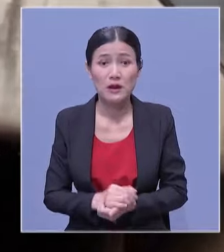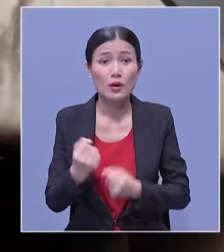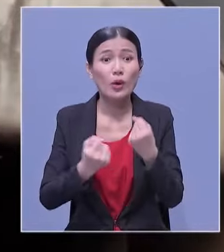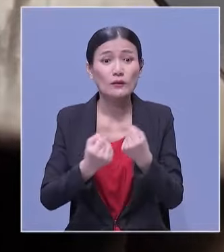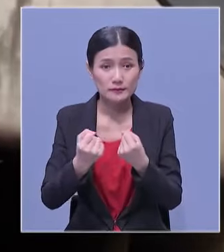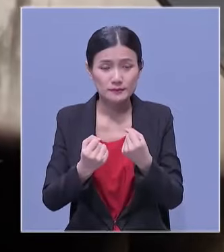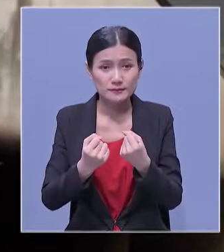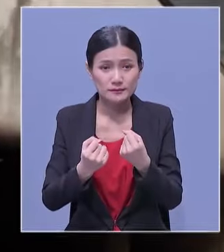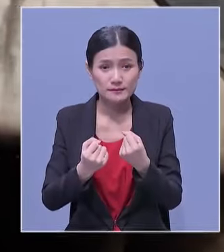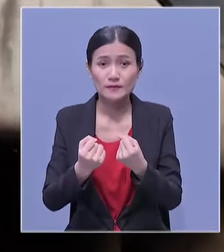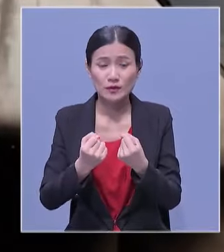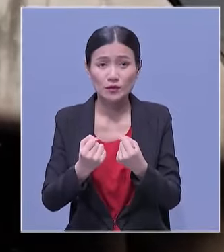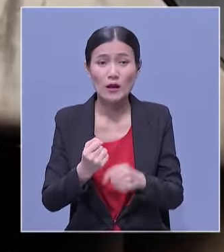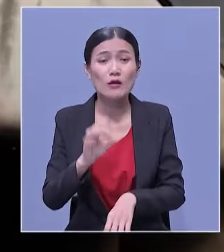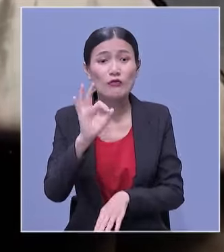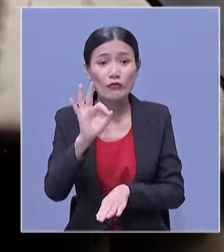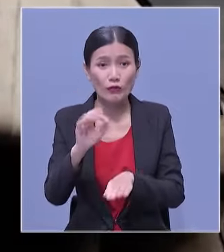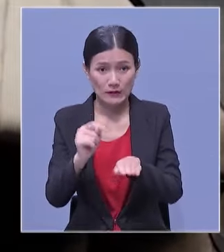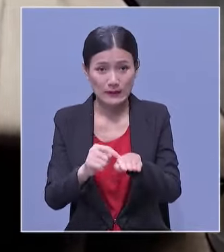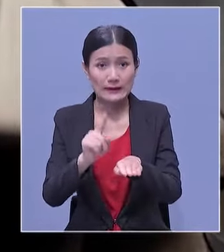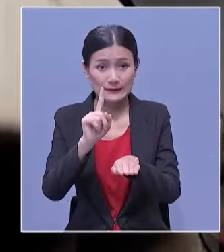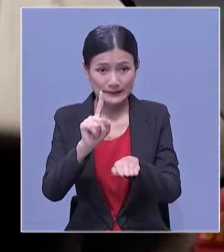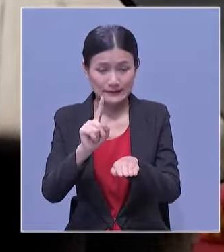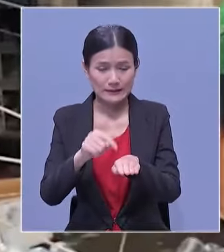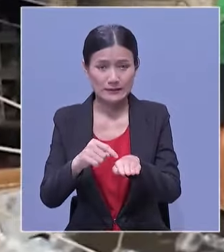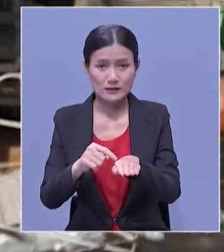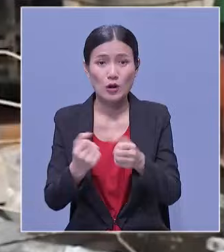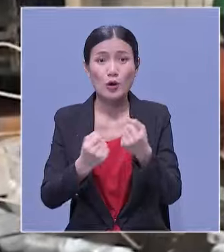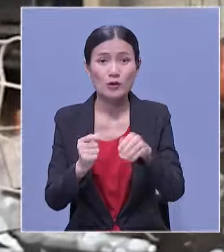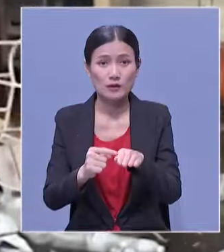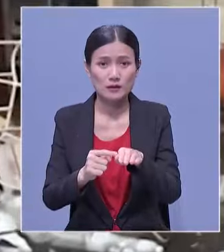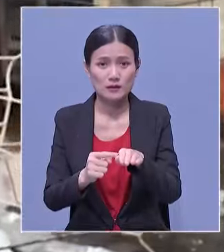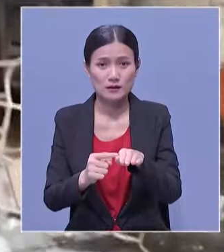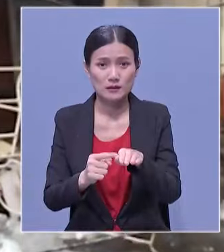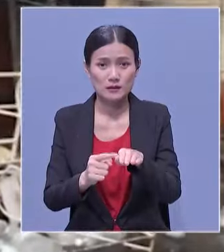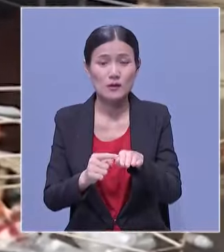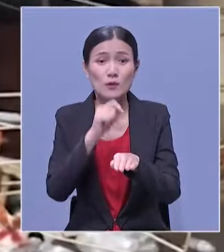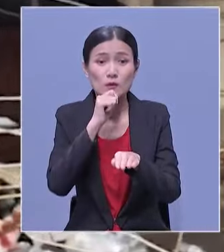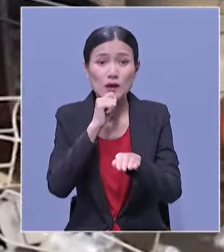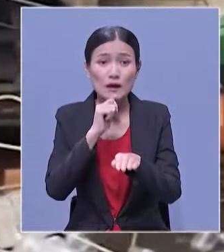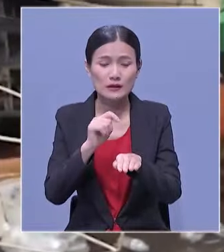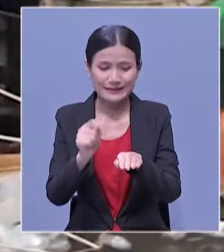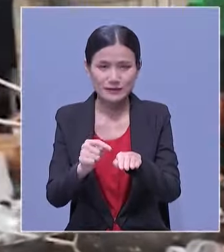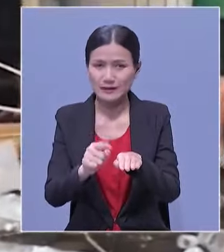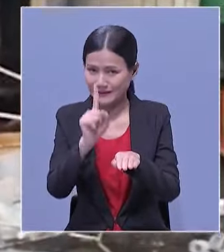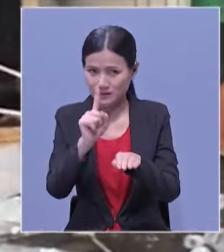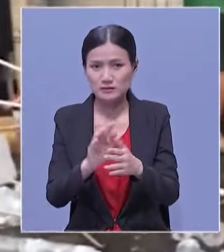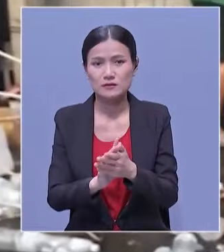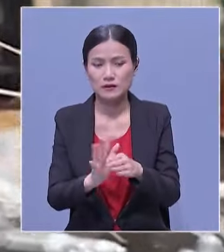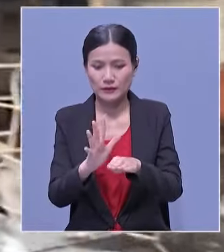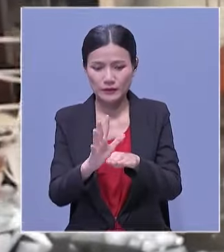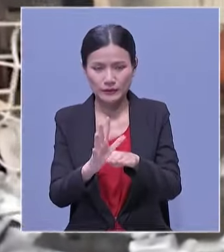นต์ Toyota Fortuner ได้รับความเสียหาย1คันเข้าใจว่าเป็นคันที่ยังไม่ได้ถอยออกมานะคะนอกจากนี้ยังพบว่ามีคนได้รับบา